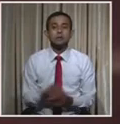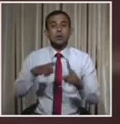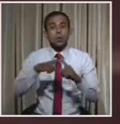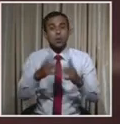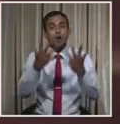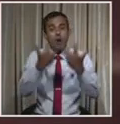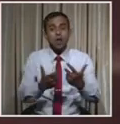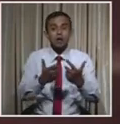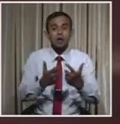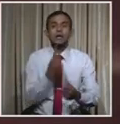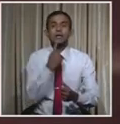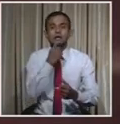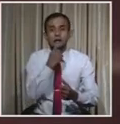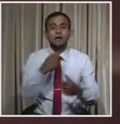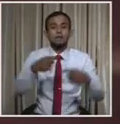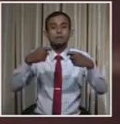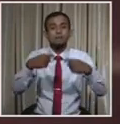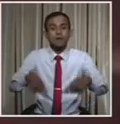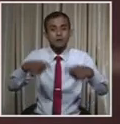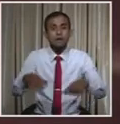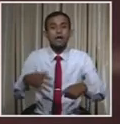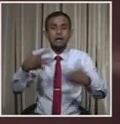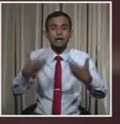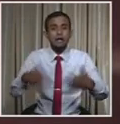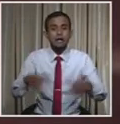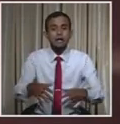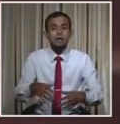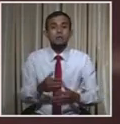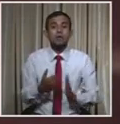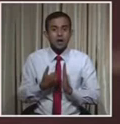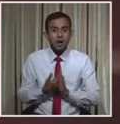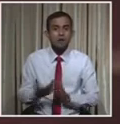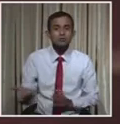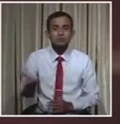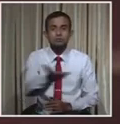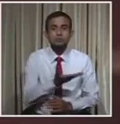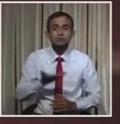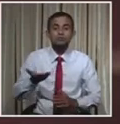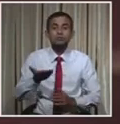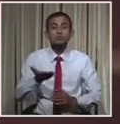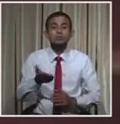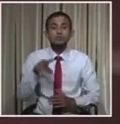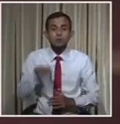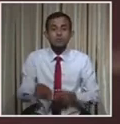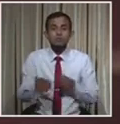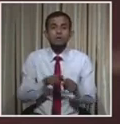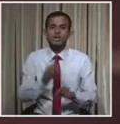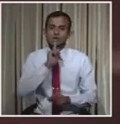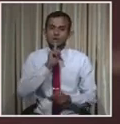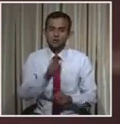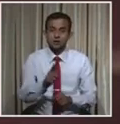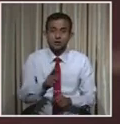ගණනක් තේපැන් සංග්‍රහ සඳහා වියදම් කළා කියලා මේ උත්තරීතර සභාව පාවිච්චි කරලා මෙවැනි ප්‍රකාශ